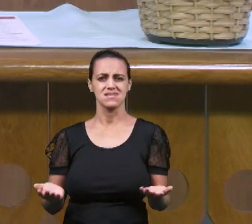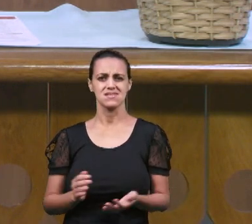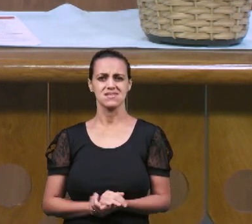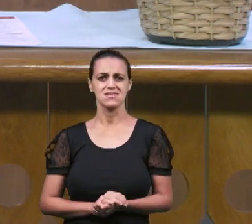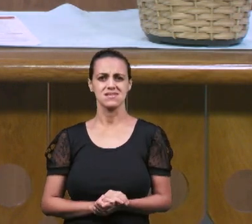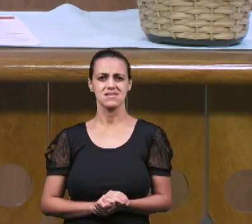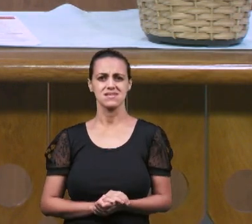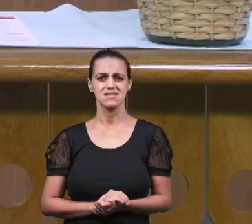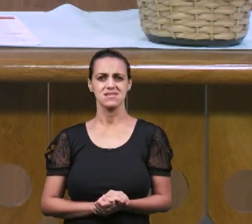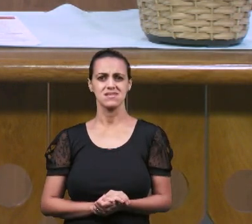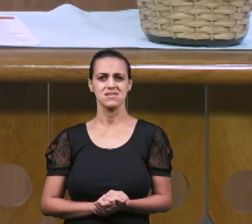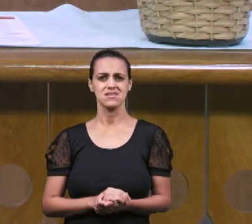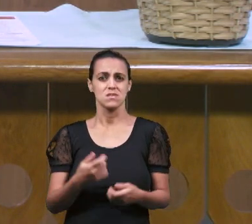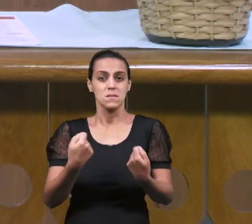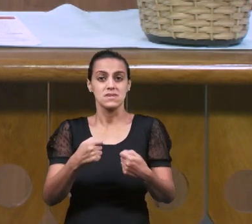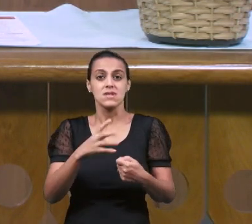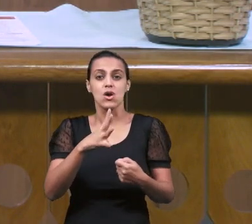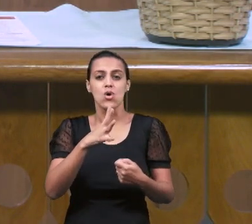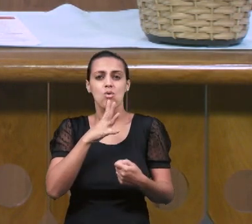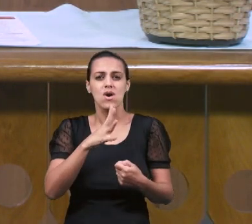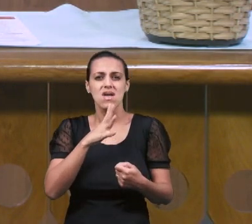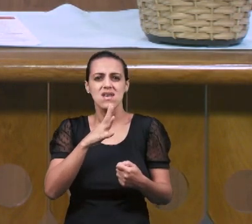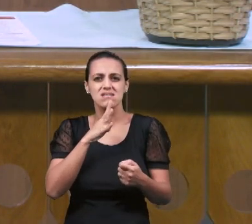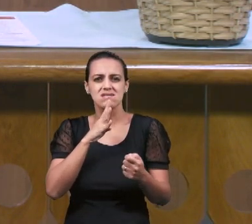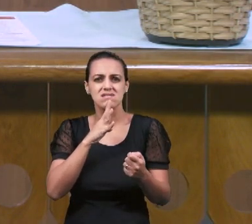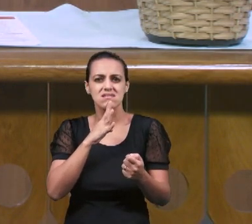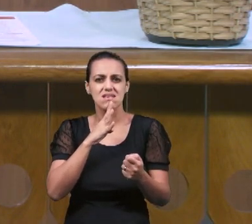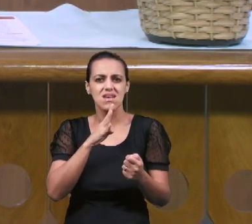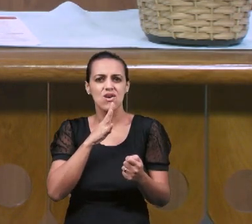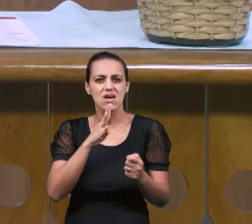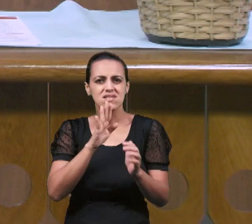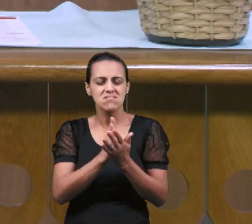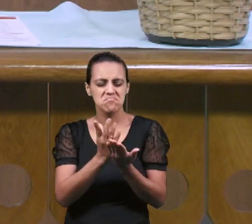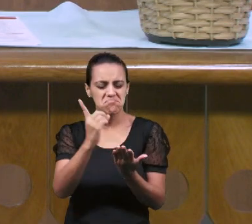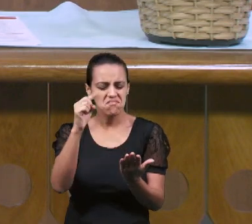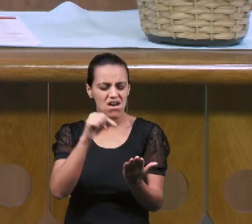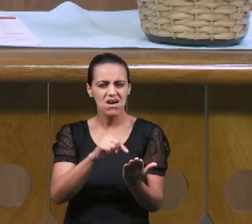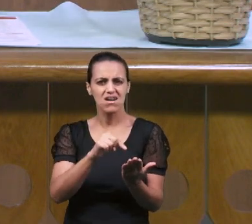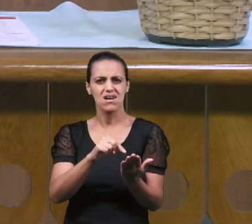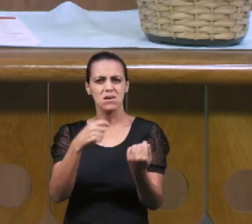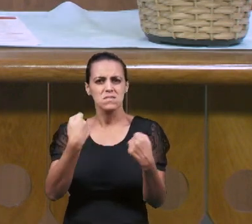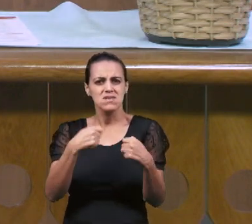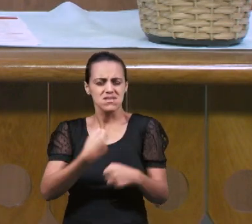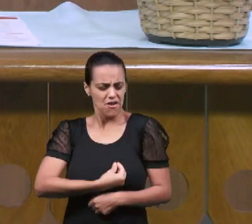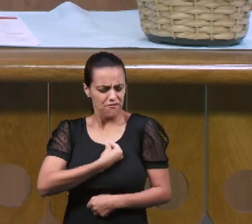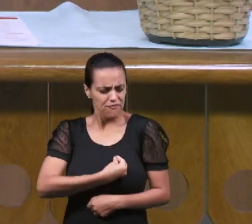pratiquer la Bible, connaître, s'asseoir, au lieu de s'asseoir